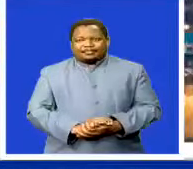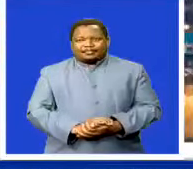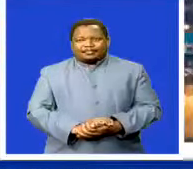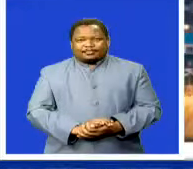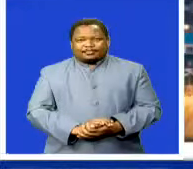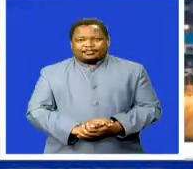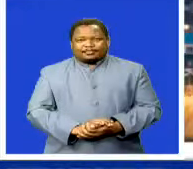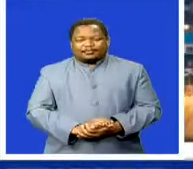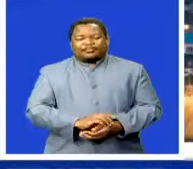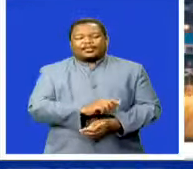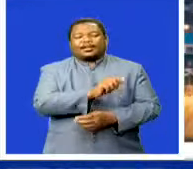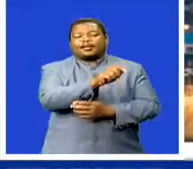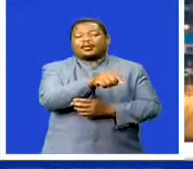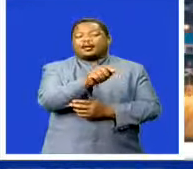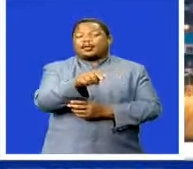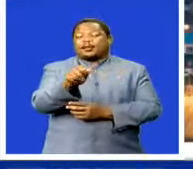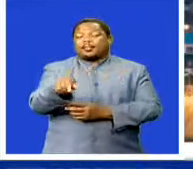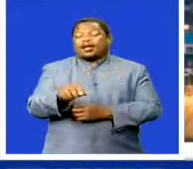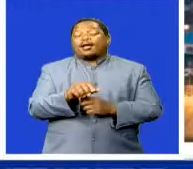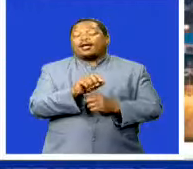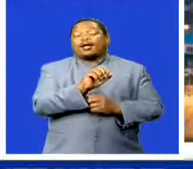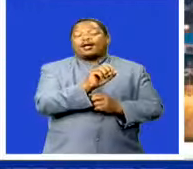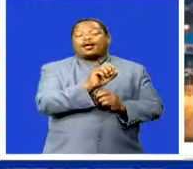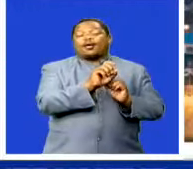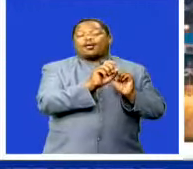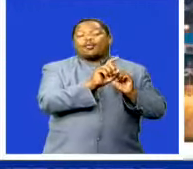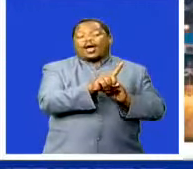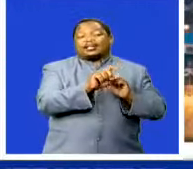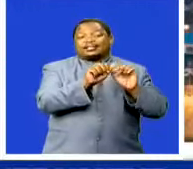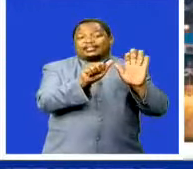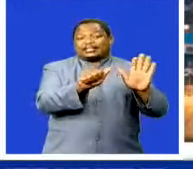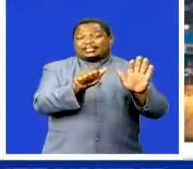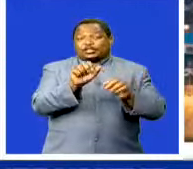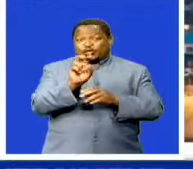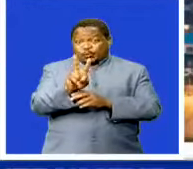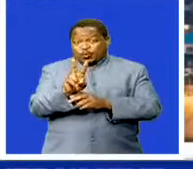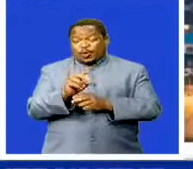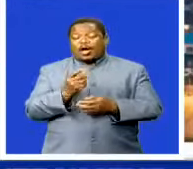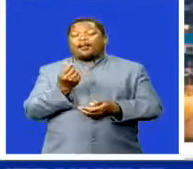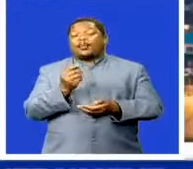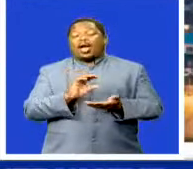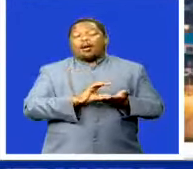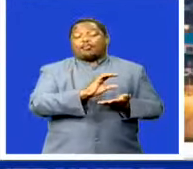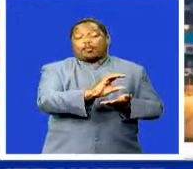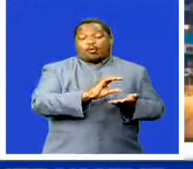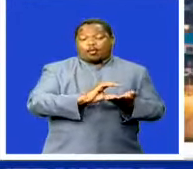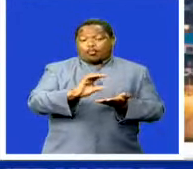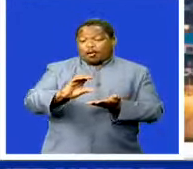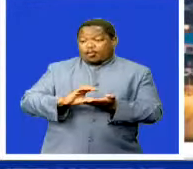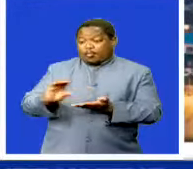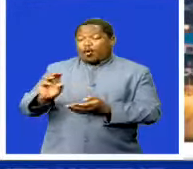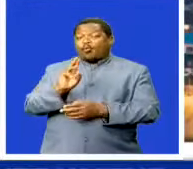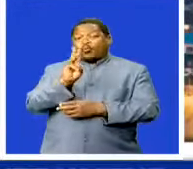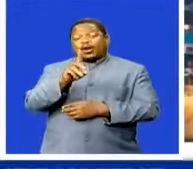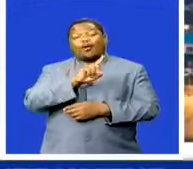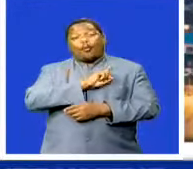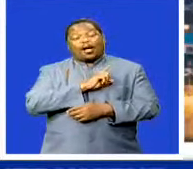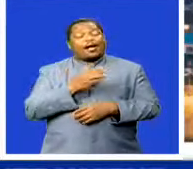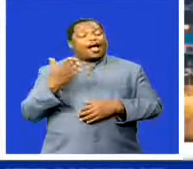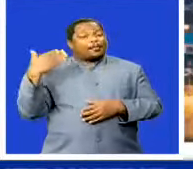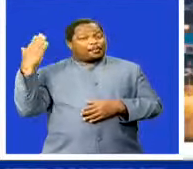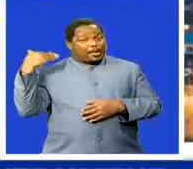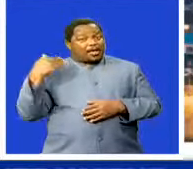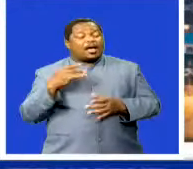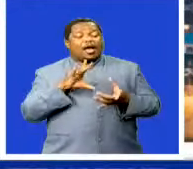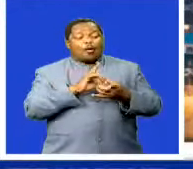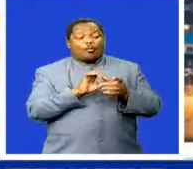Bali khulu nemashumi lasithupha nababili 162 bantfu labantu abangcimbetelwa kulandzela kususwa kwabo lapho kwakhiwa khona sikhumulo setindiza iKing